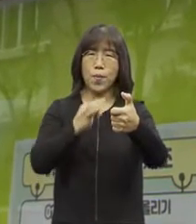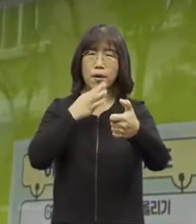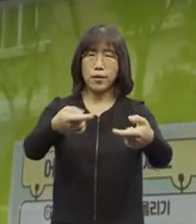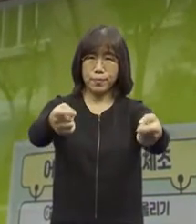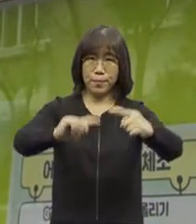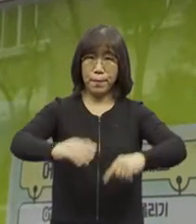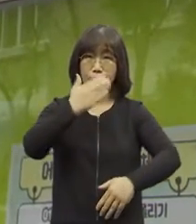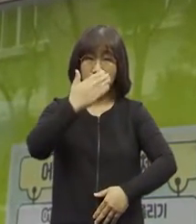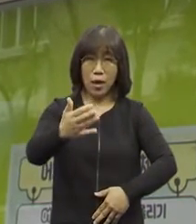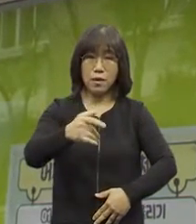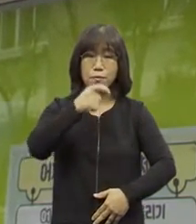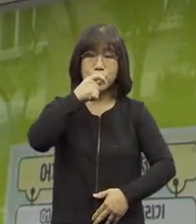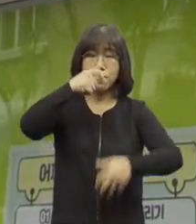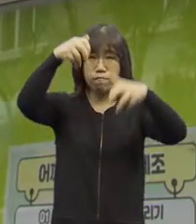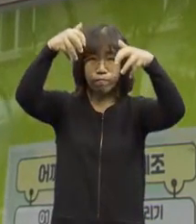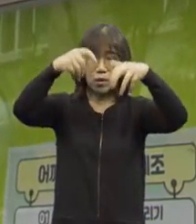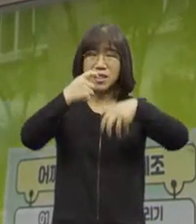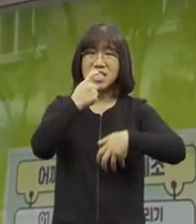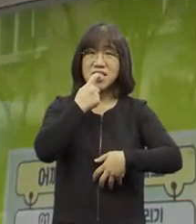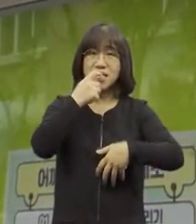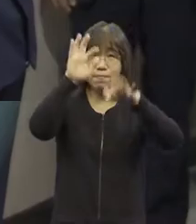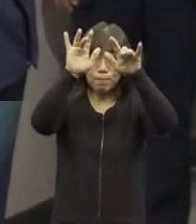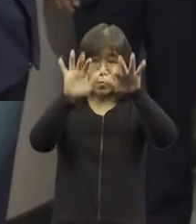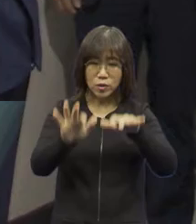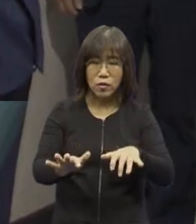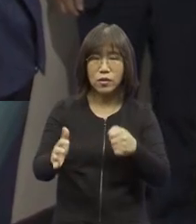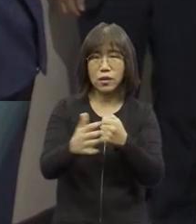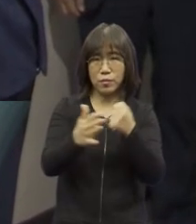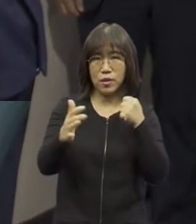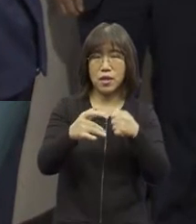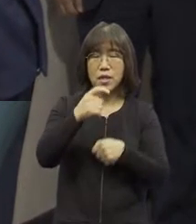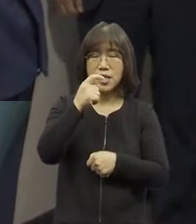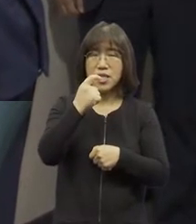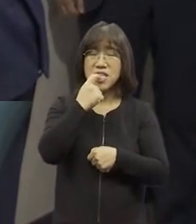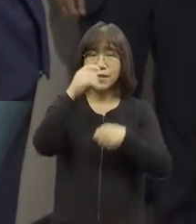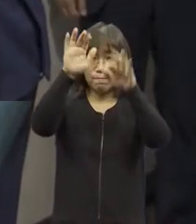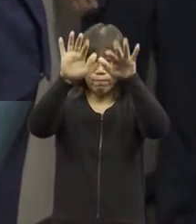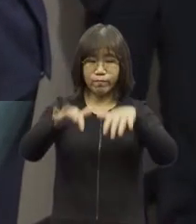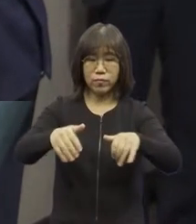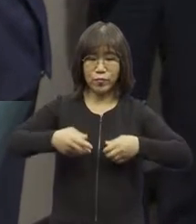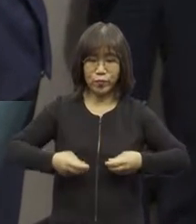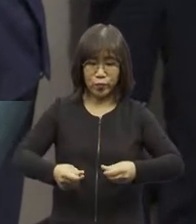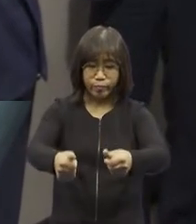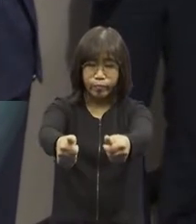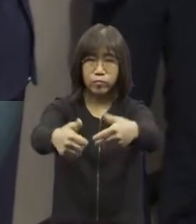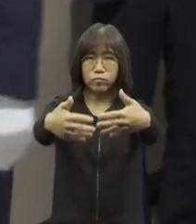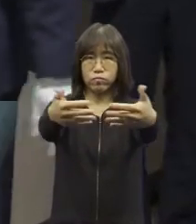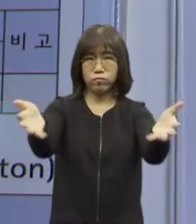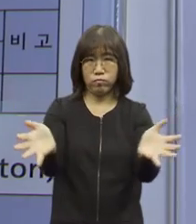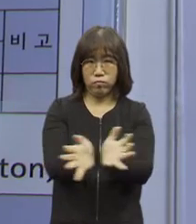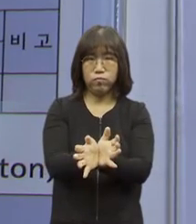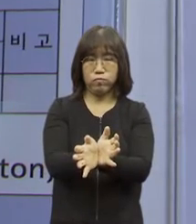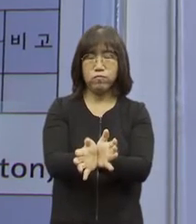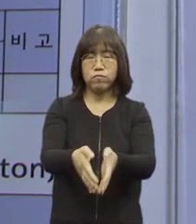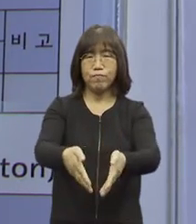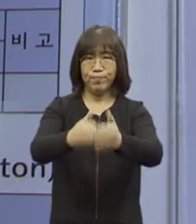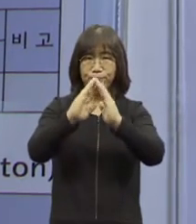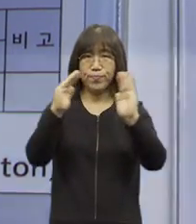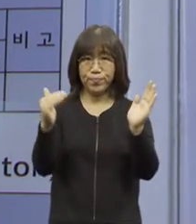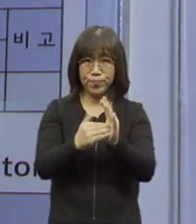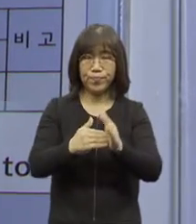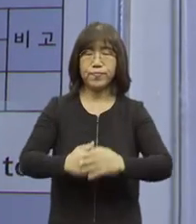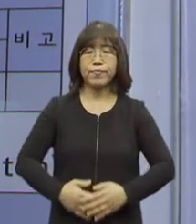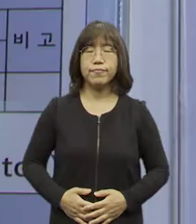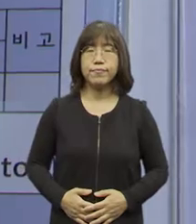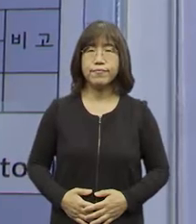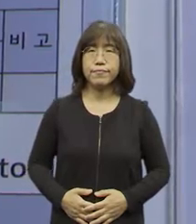했습니다. 또 폭설에 대비한 제설 대책본부도 꾸렸습니다. 본격적인 가동에 앞서 인력 장비에